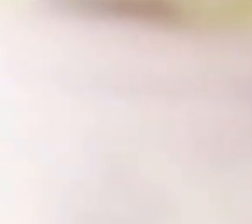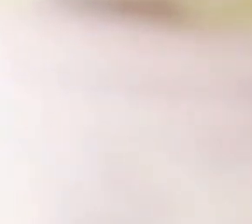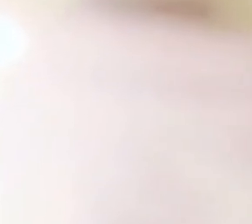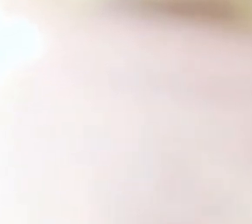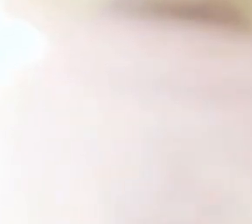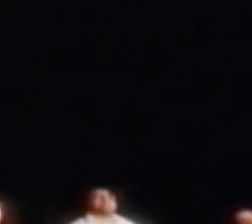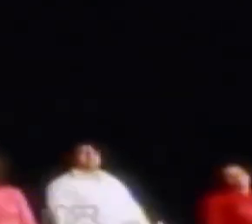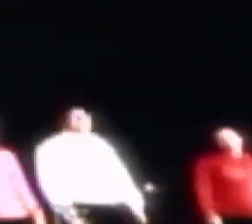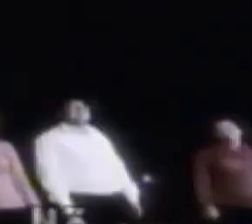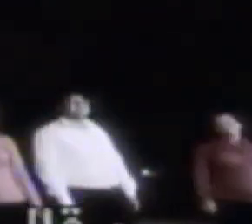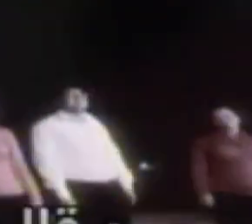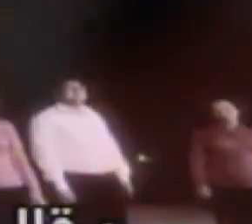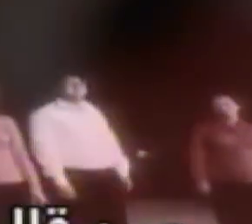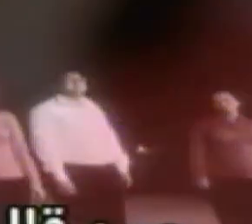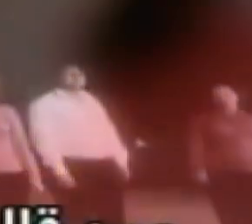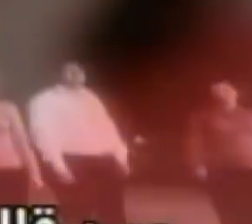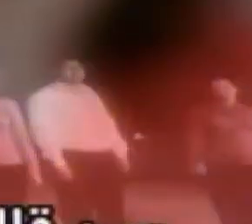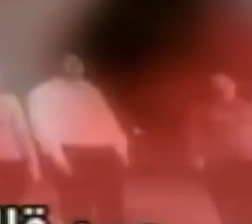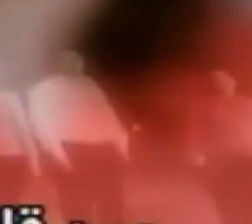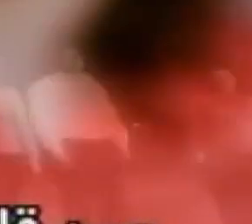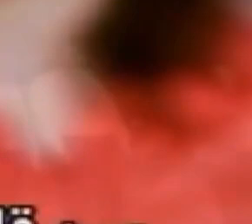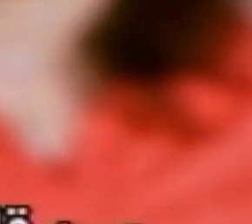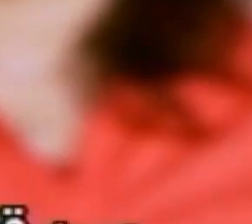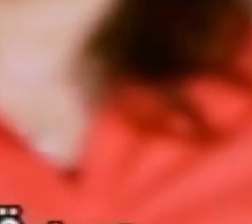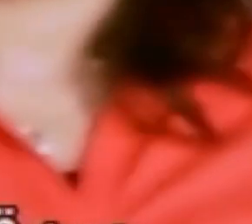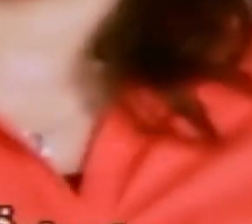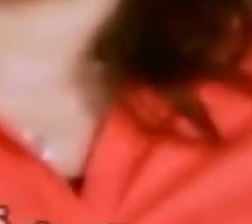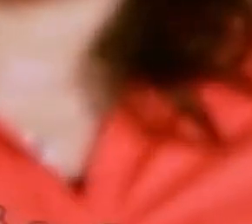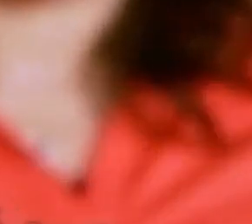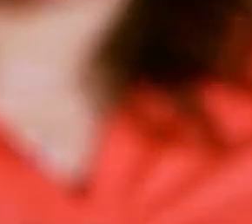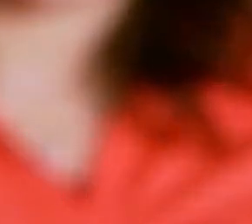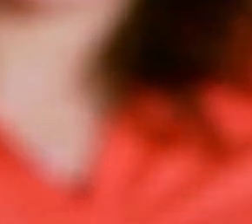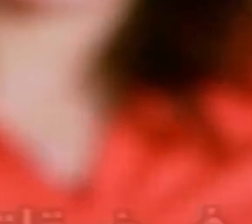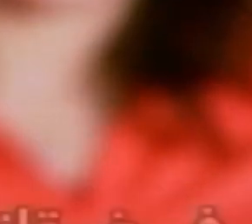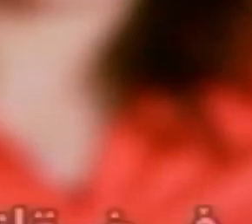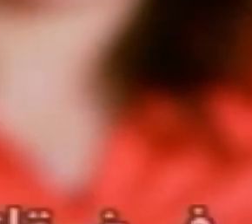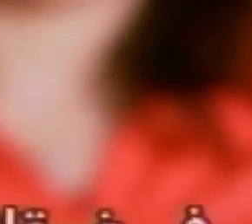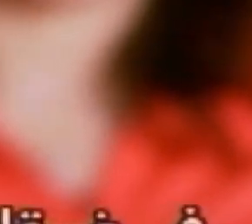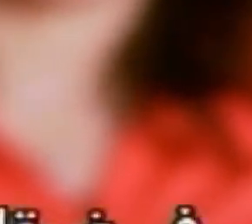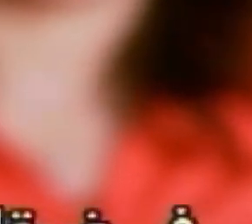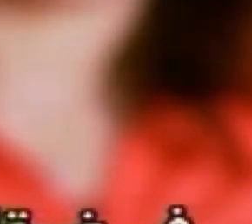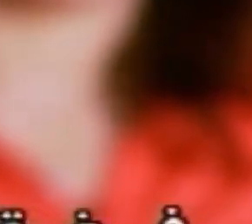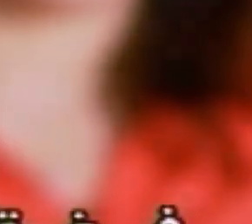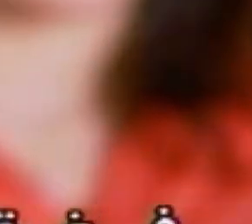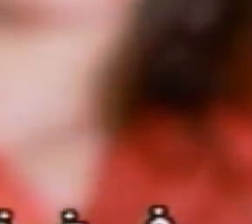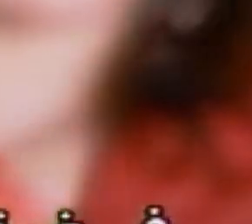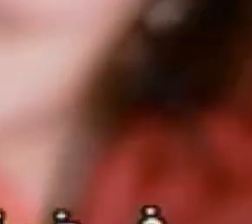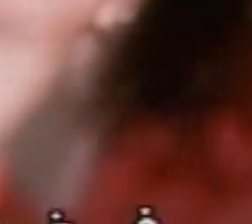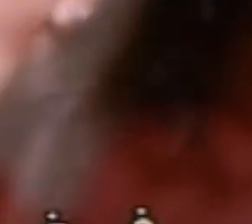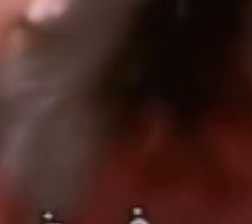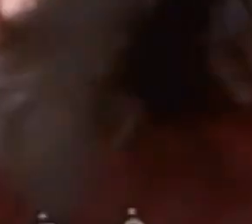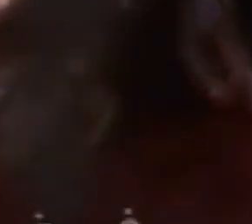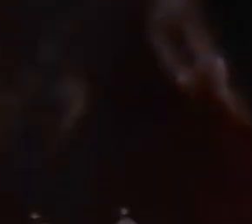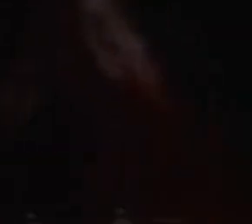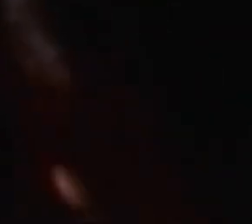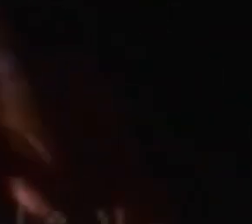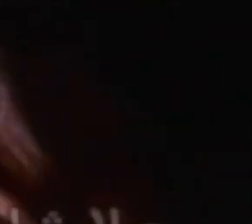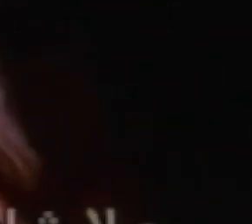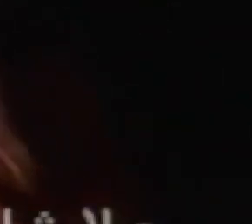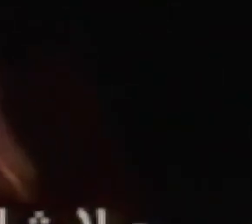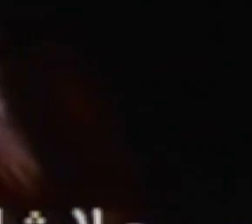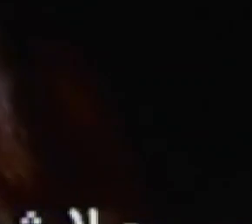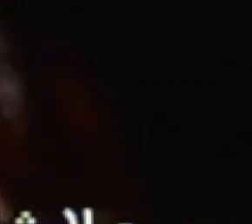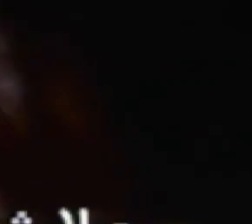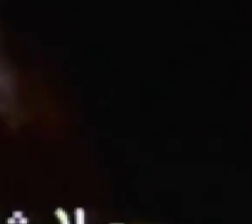امين مين قال ان اللي خلقني في دقاتي مش معني